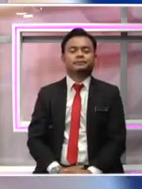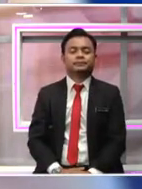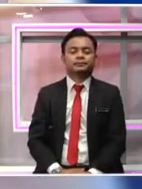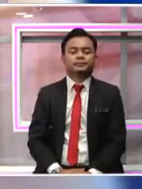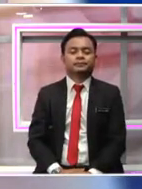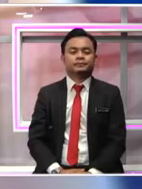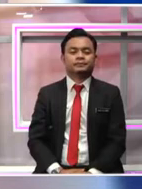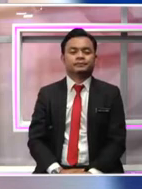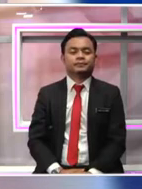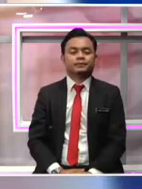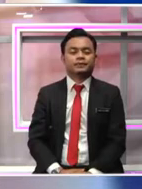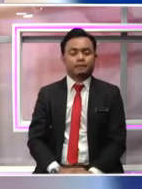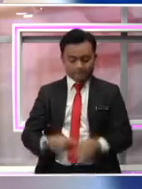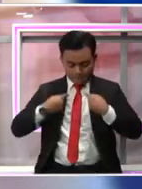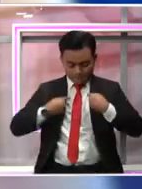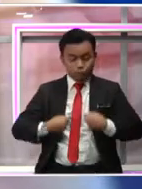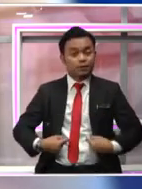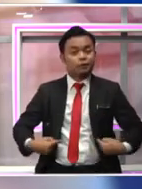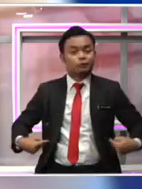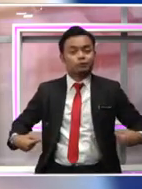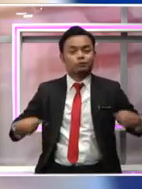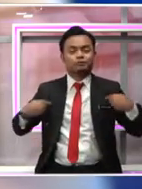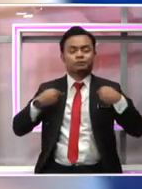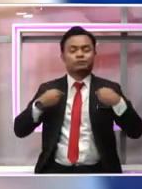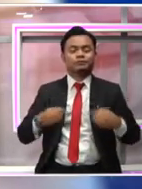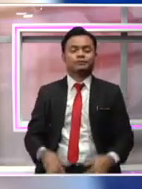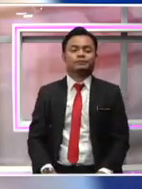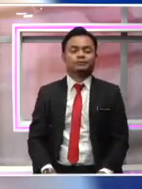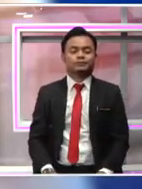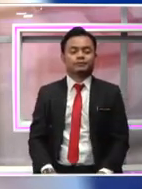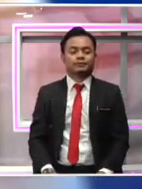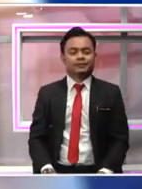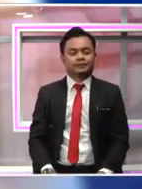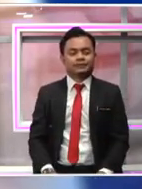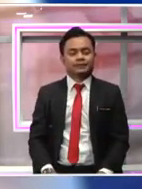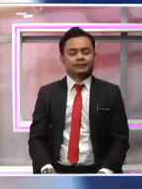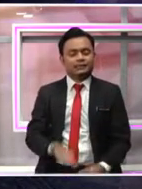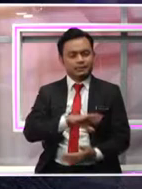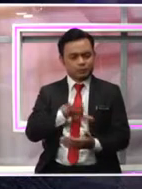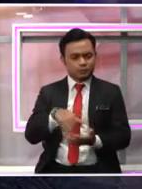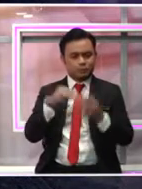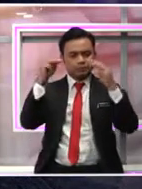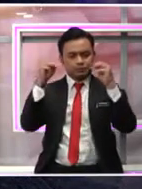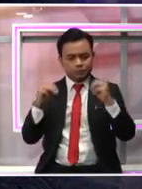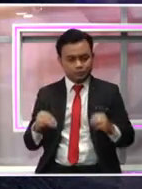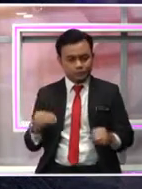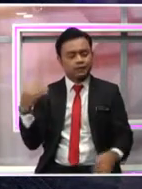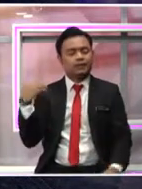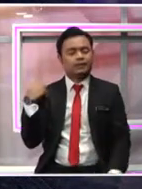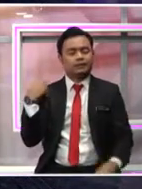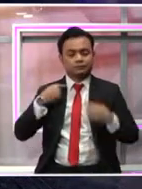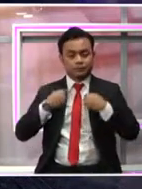paru-paru oke bagus bisa ini gambar paru-paru rasa sini satai tak paru-paru Aduh di dalam ke dalam situ